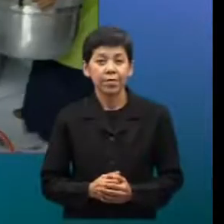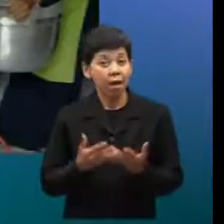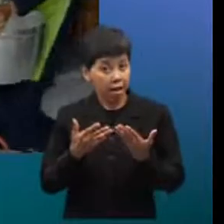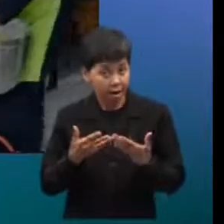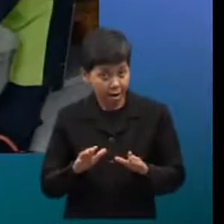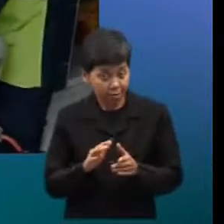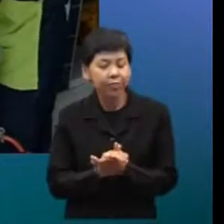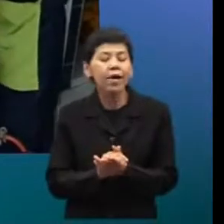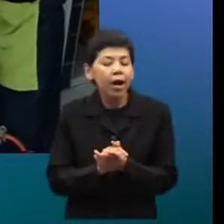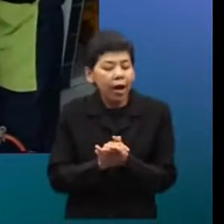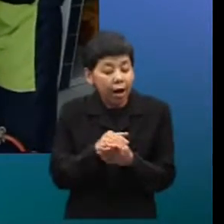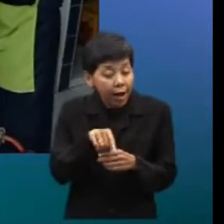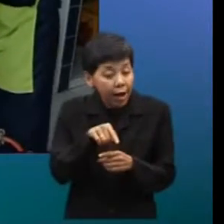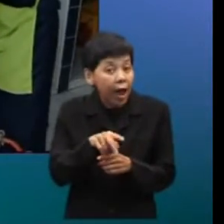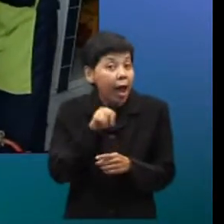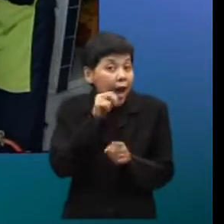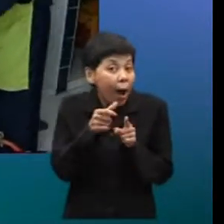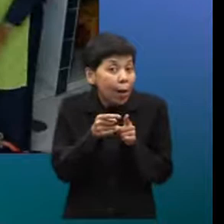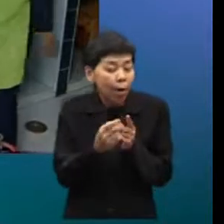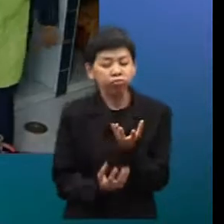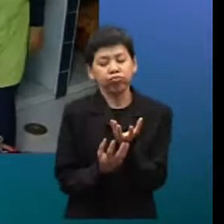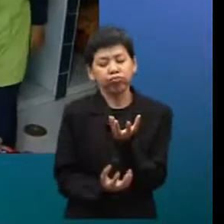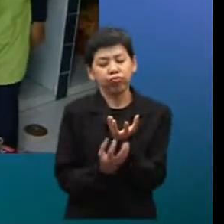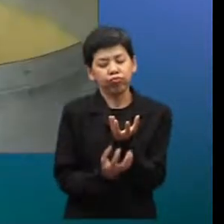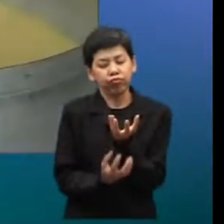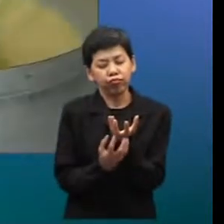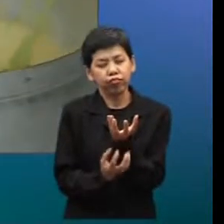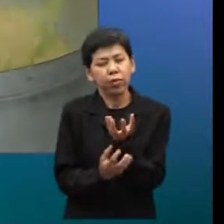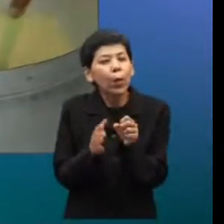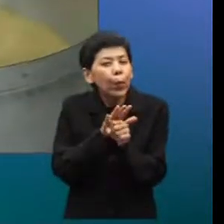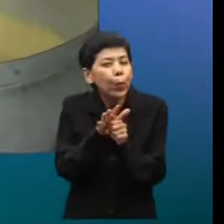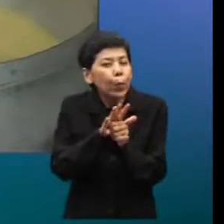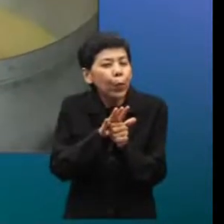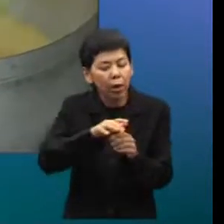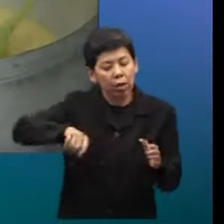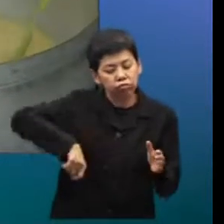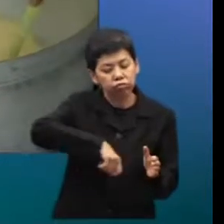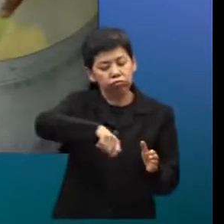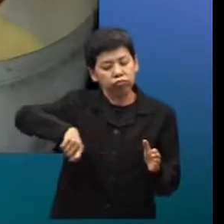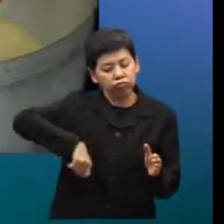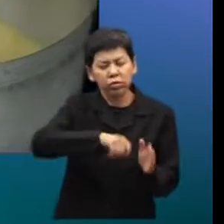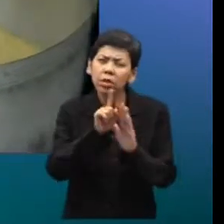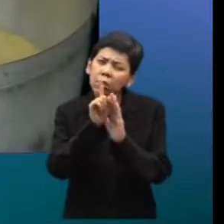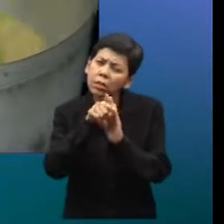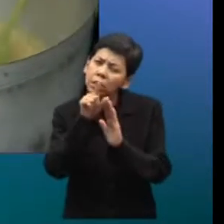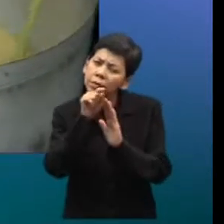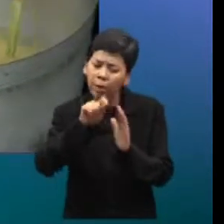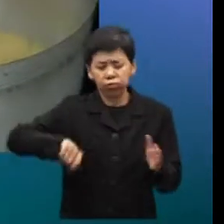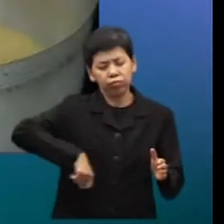จากนั้นนำน้ำนมที่ได้ไปต้มใช้ไฟปานกลางเคี่ยวนานประมาณ20นา